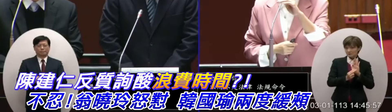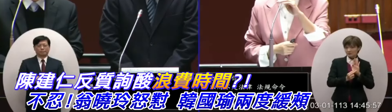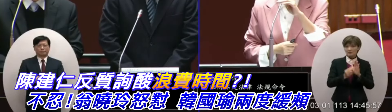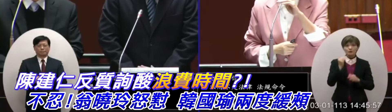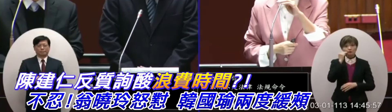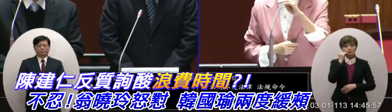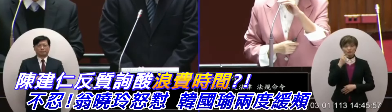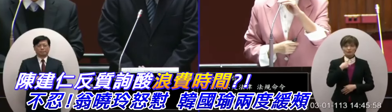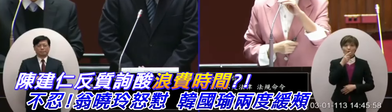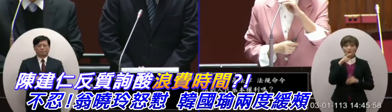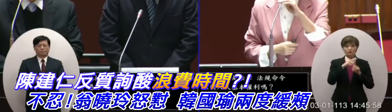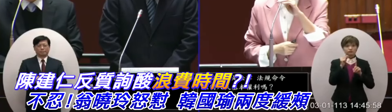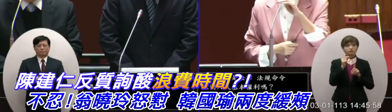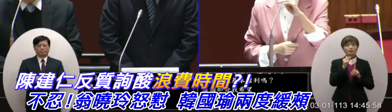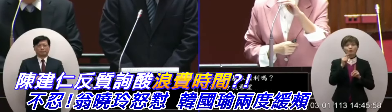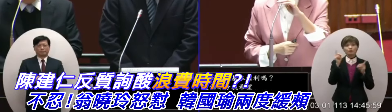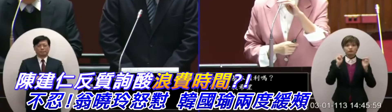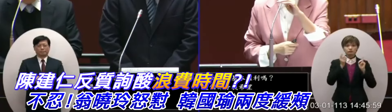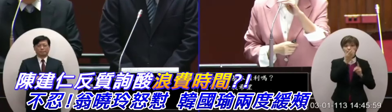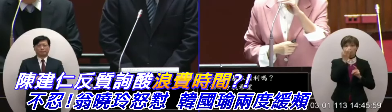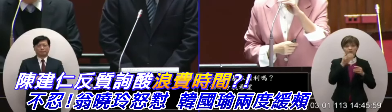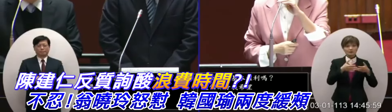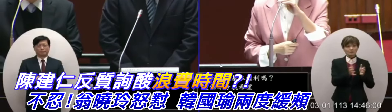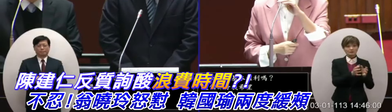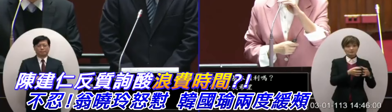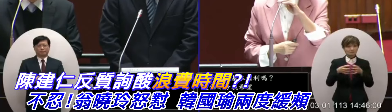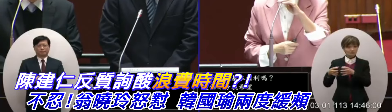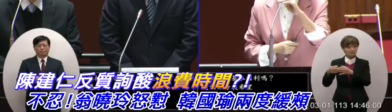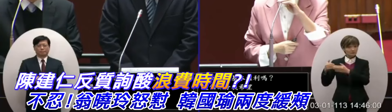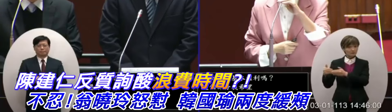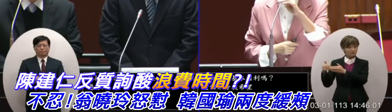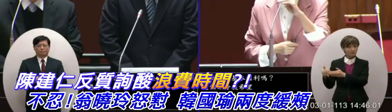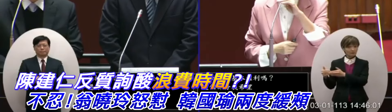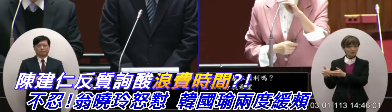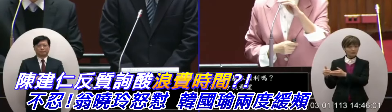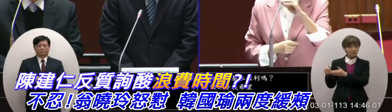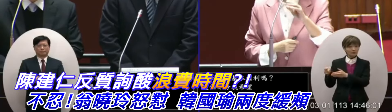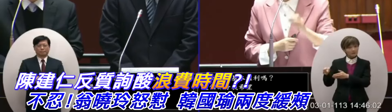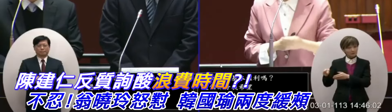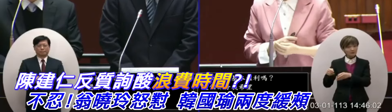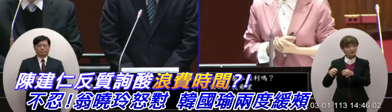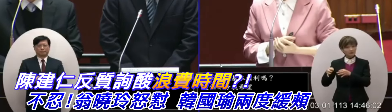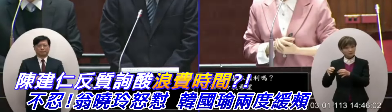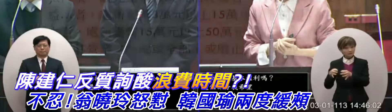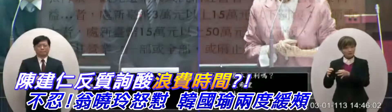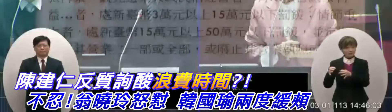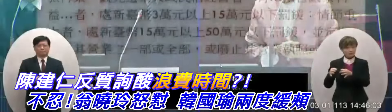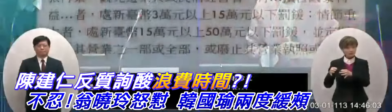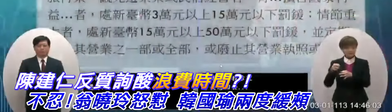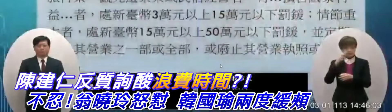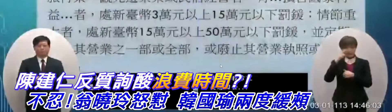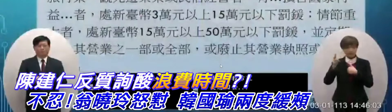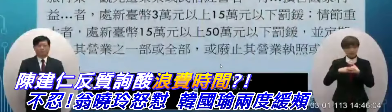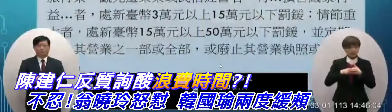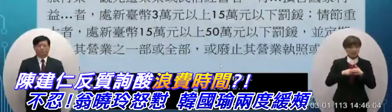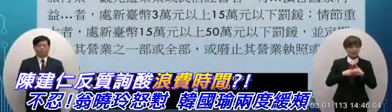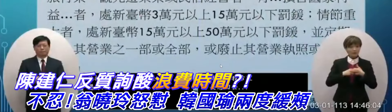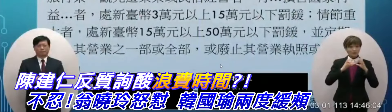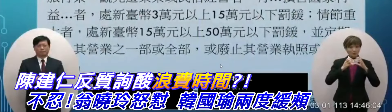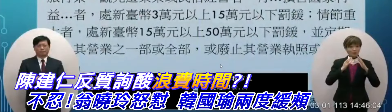我们的旅行业者去了大陆，他的组团的经营行为就已经损害了国家